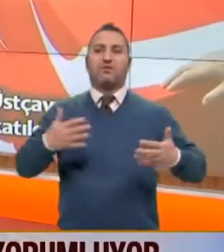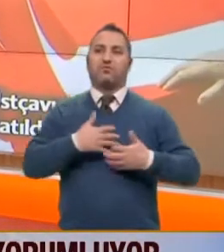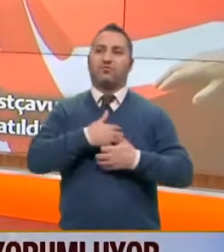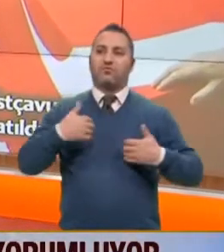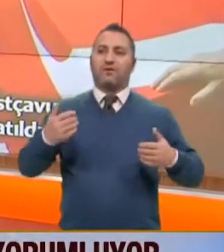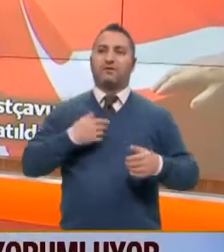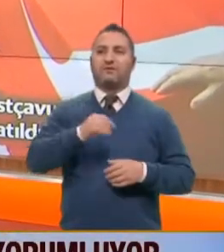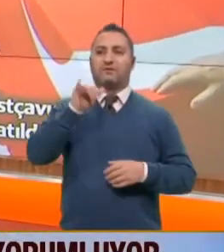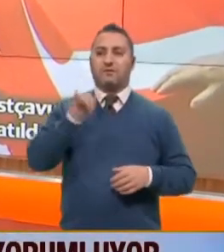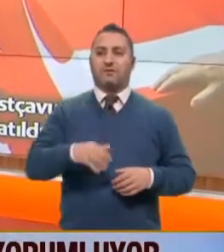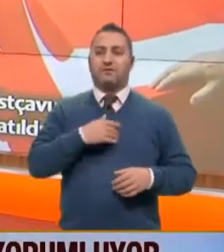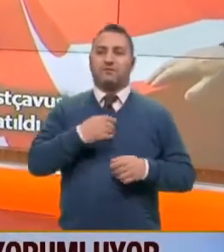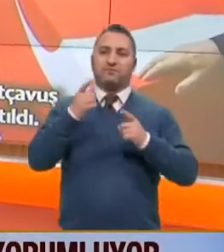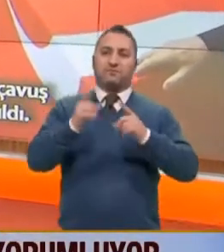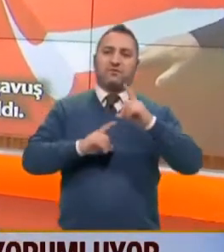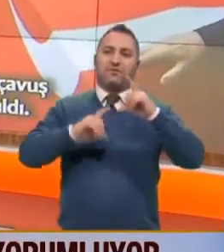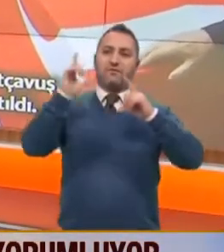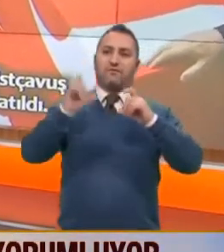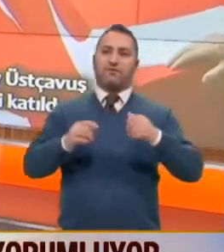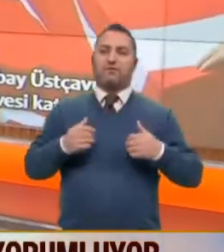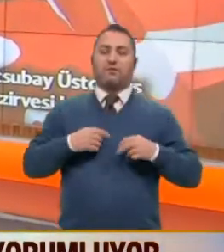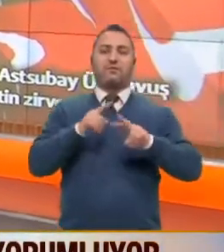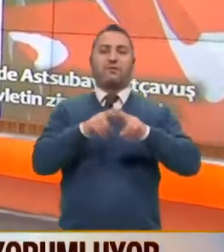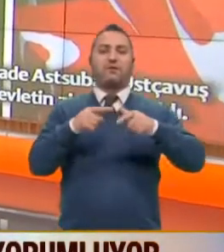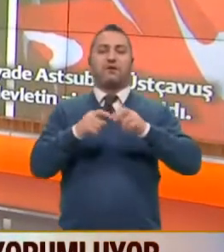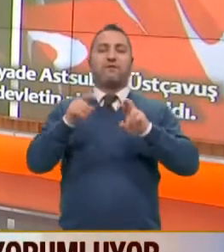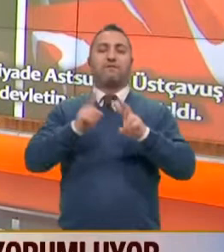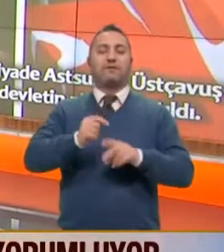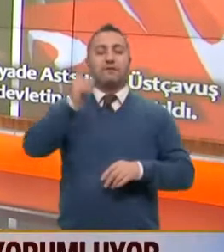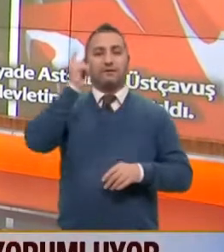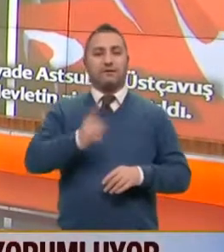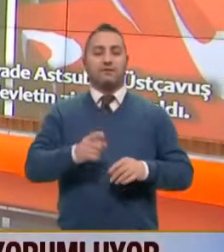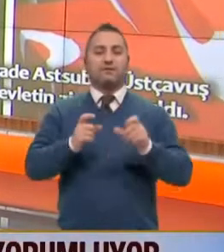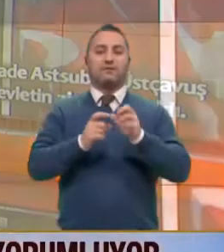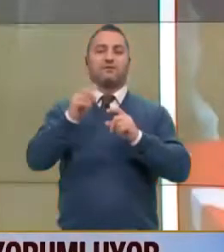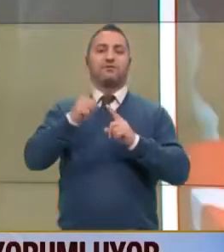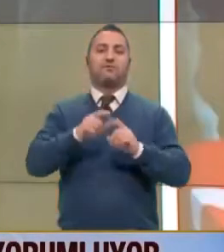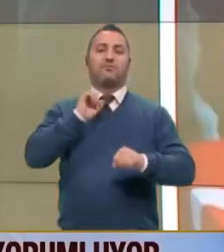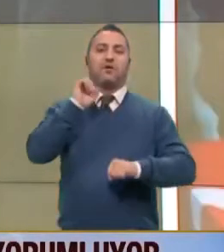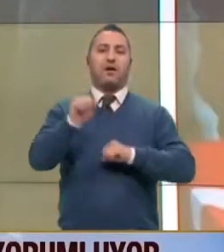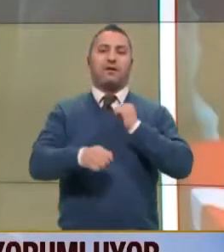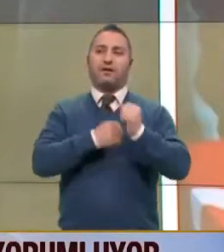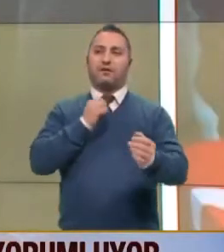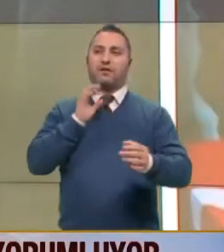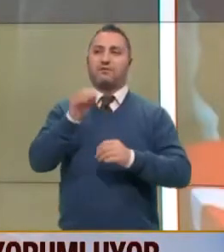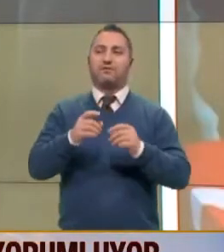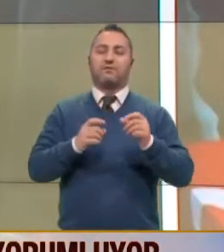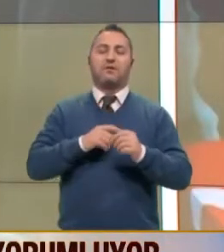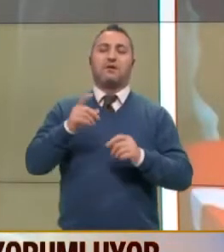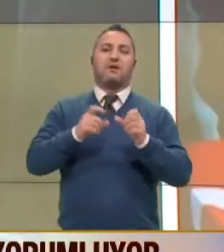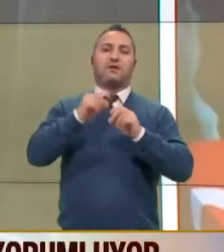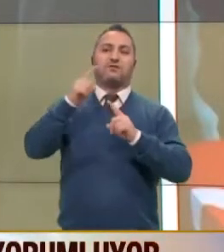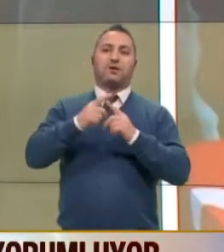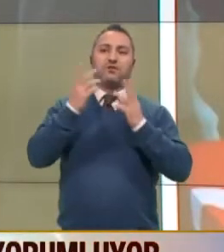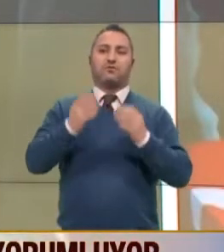yorumlarınızı bana yollayabilirsiniz. İşte bakın bu fotoğraf. Bu Afrin'deki ilk şehidimiz. Zeytin Dalı Harekatı'nda şehit olan Piyade